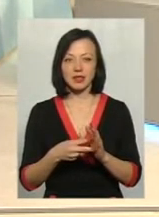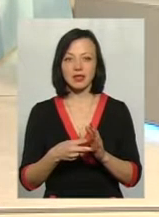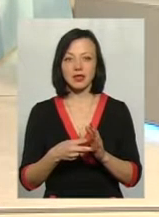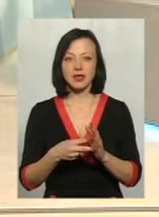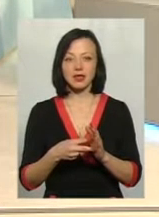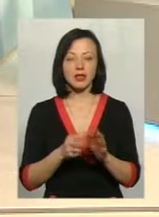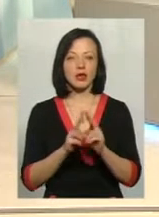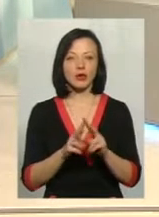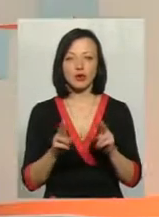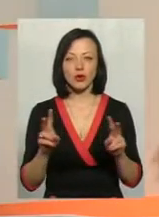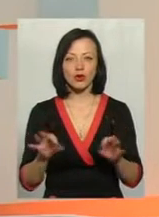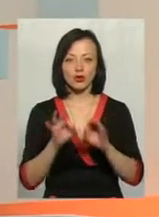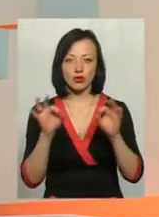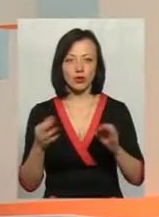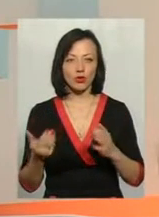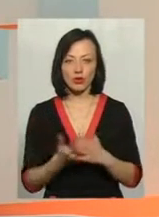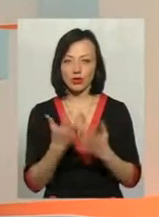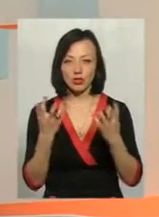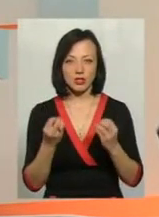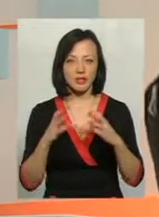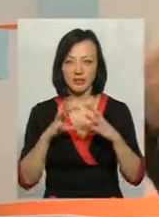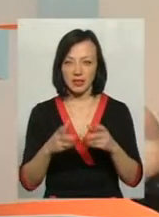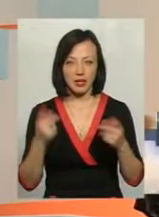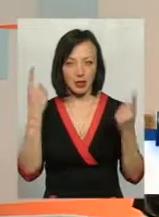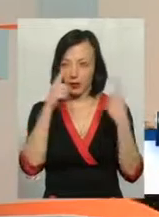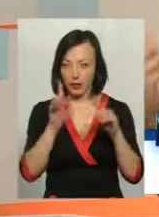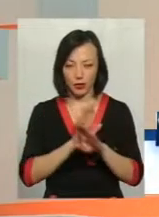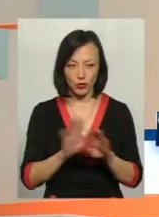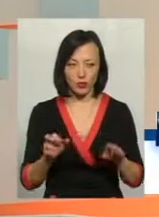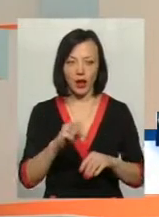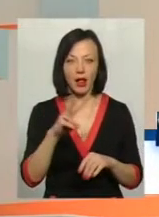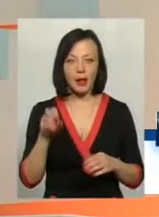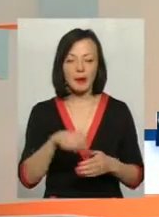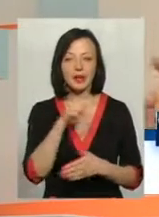діагностика, ніхто нічого нового ще в світі не придумав.